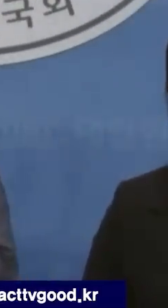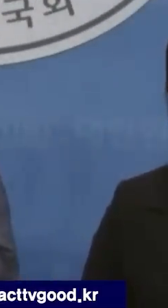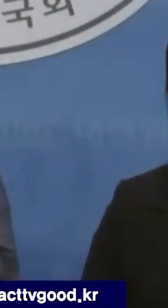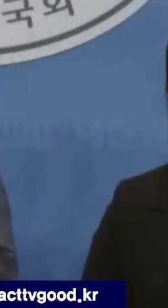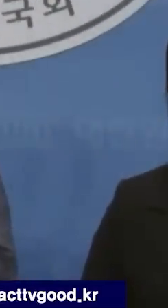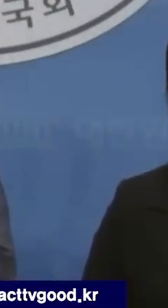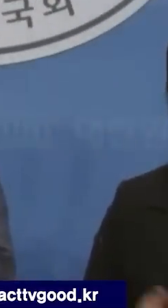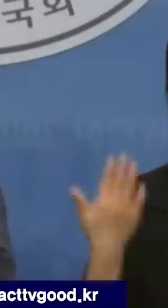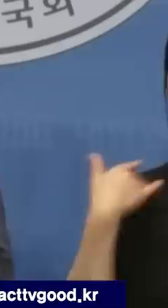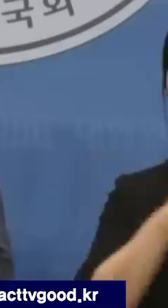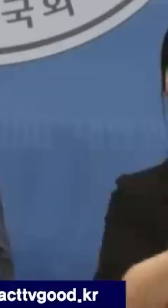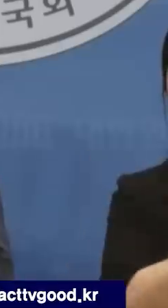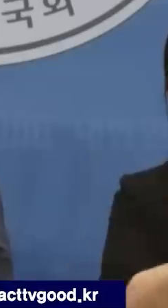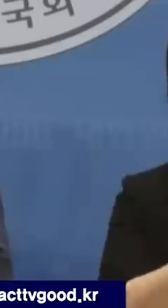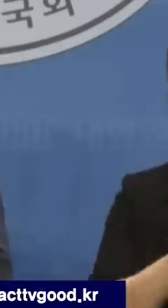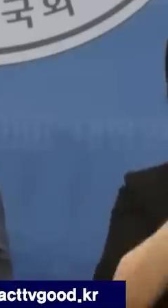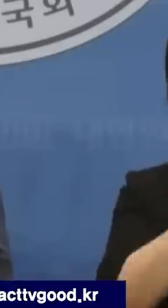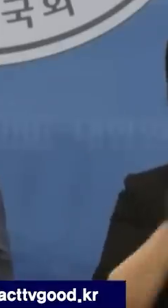지난 4월